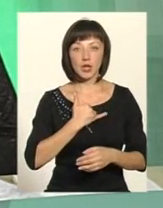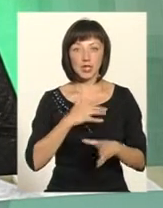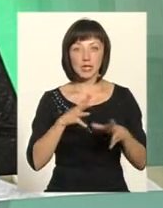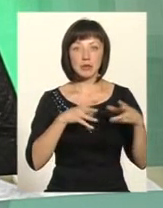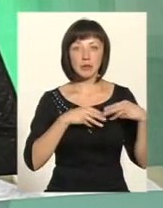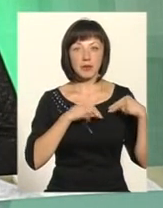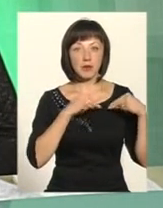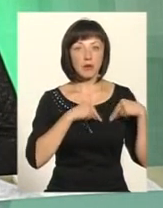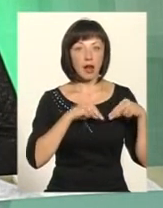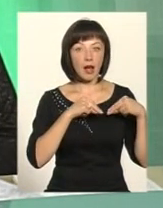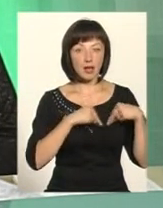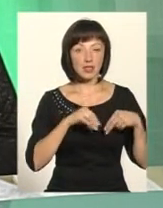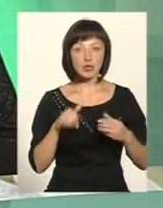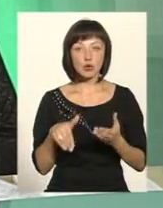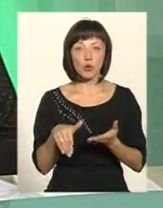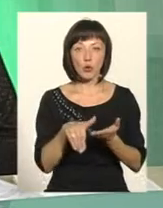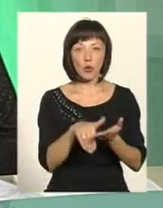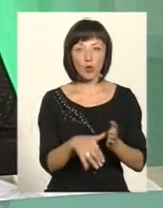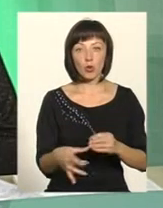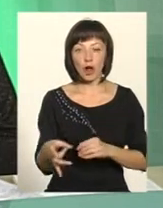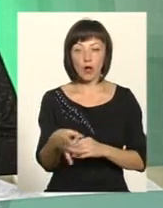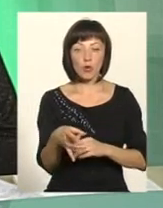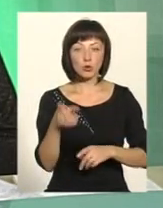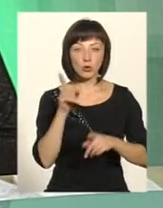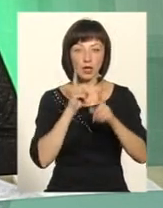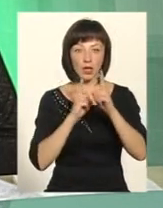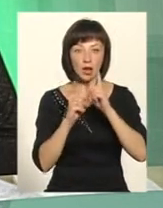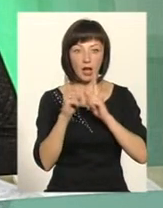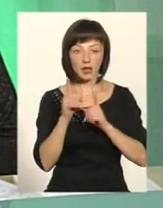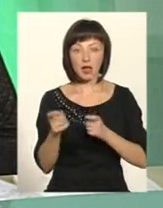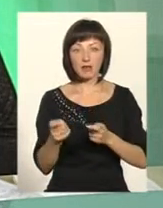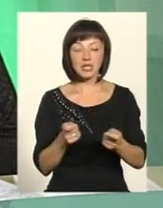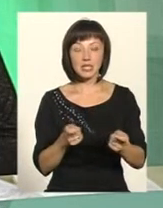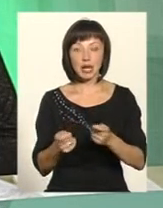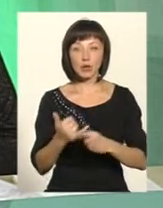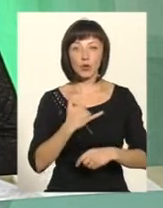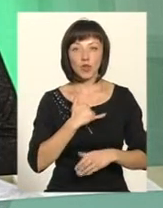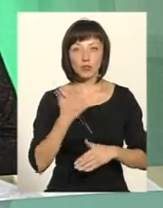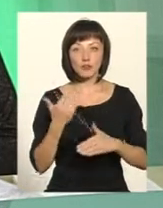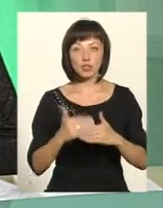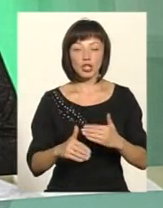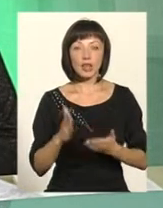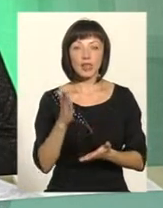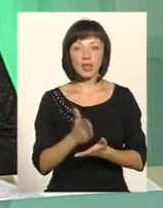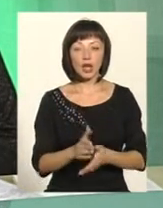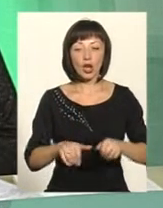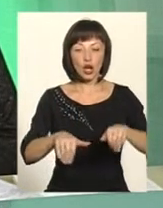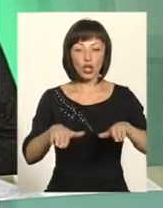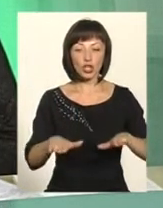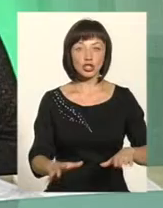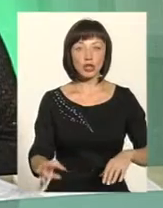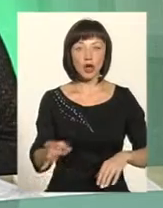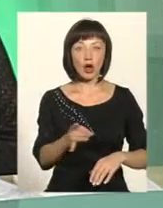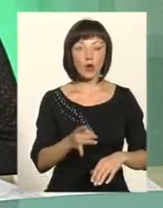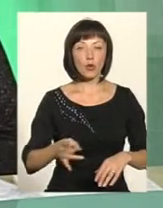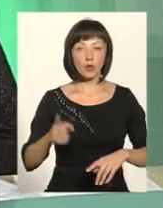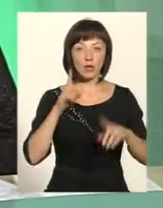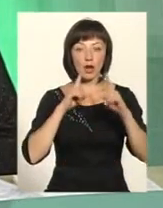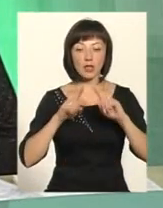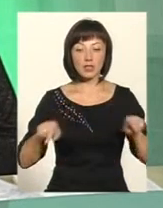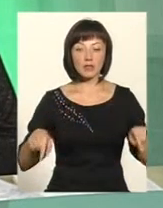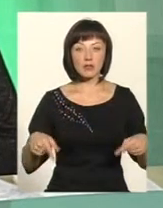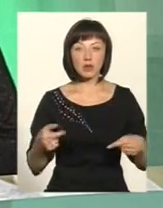співпраця і за допомогою районної ради, адміністрації, в нас вже є рішення районної ради про створення на базі